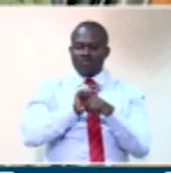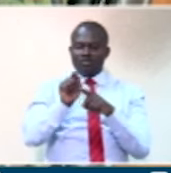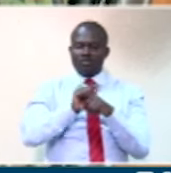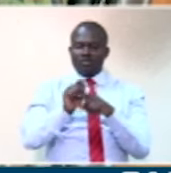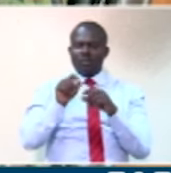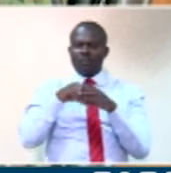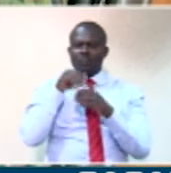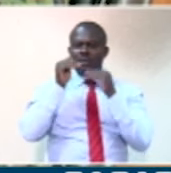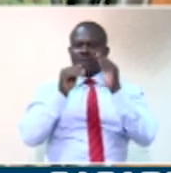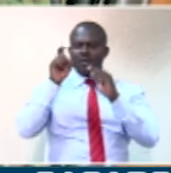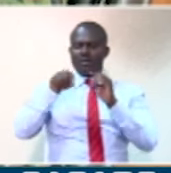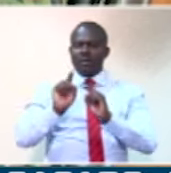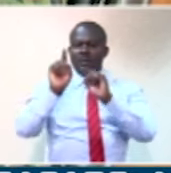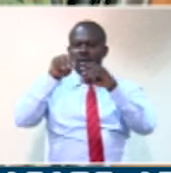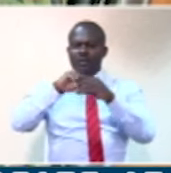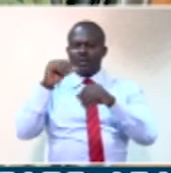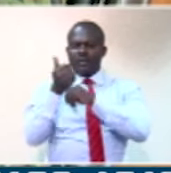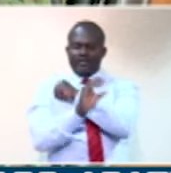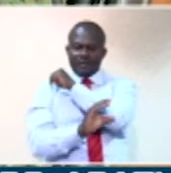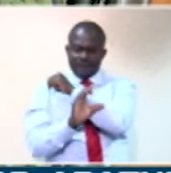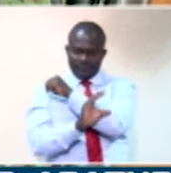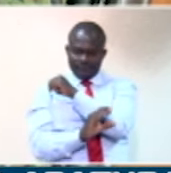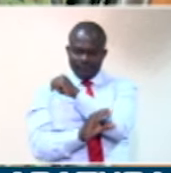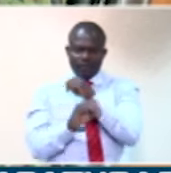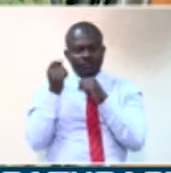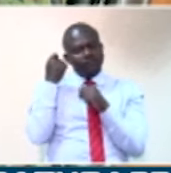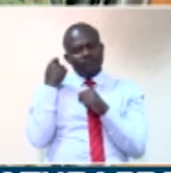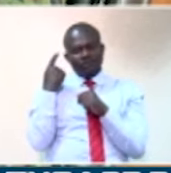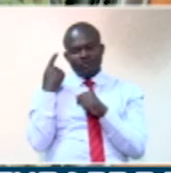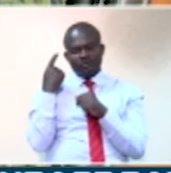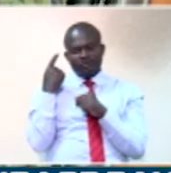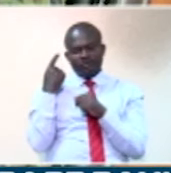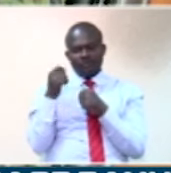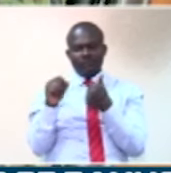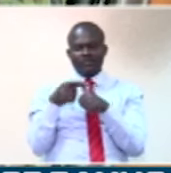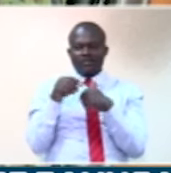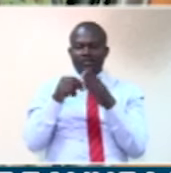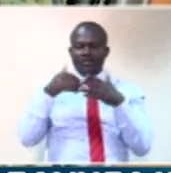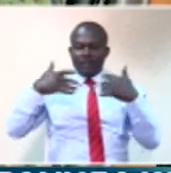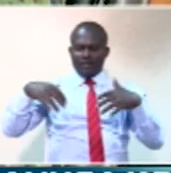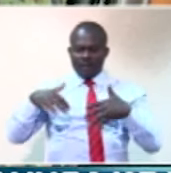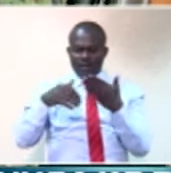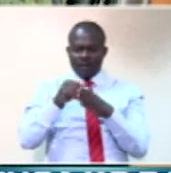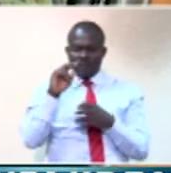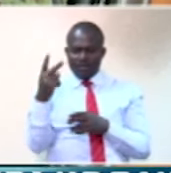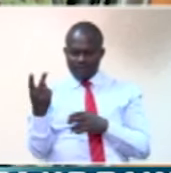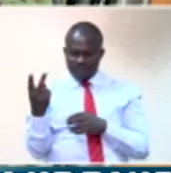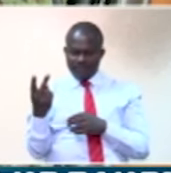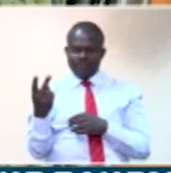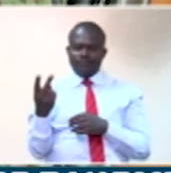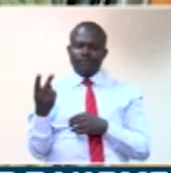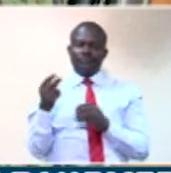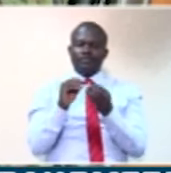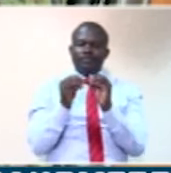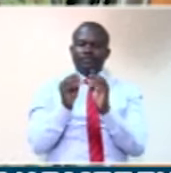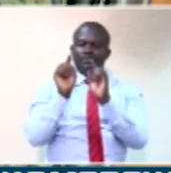rwego bagombaga kujya hanze y'igihugu. Urumva rero ko icya mbere birahenze, icya kabiri